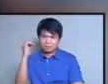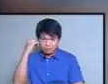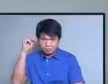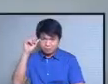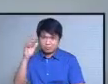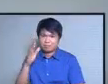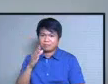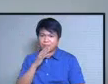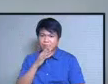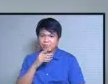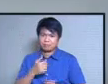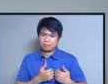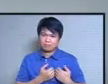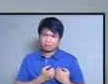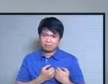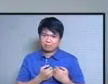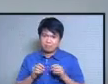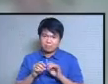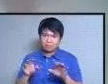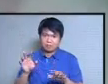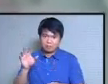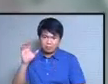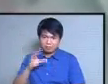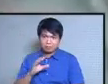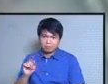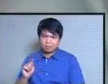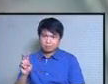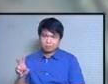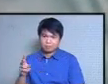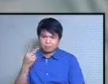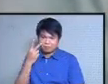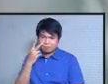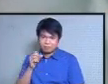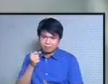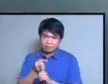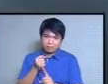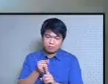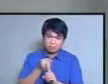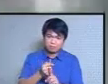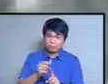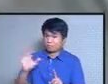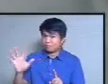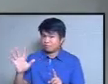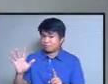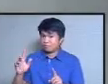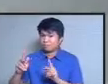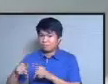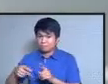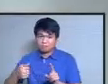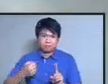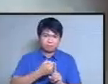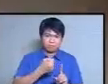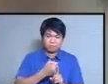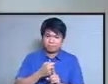at nobya. Sa nag-viral na CCTV footage, makikita ang pambubugbog kay Almonia ng limang lalaki. Lumawat ang kanyang nanay at